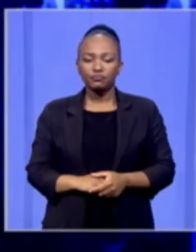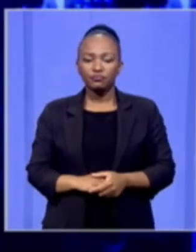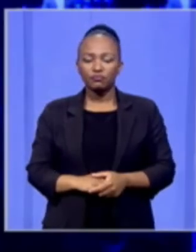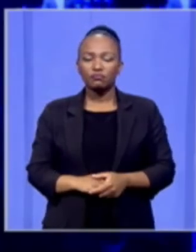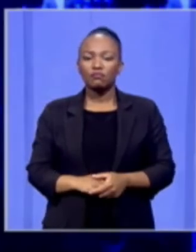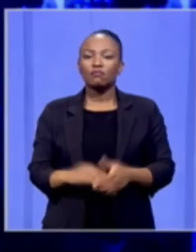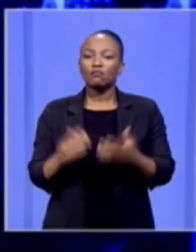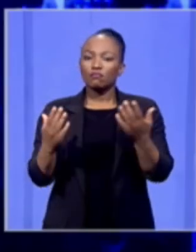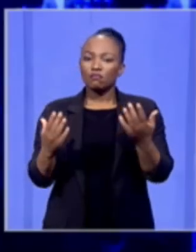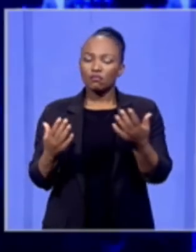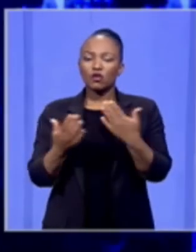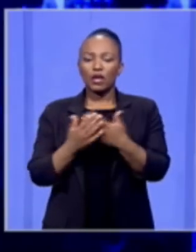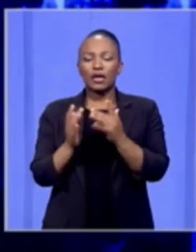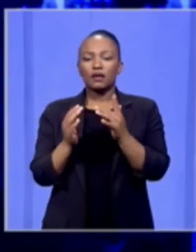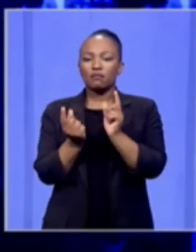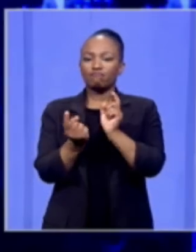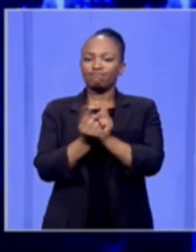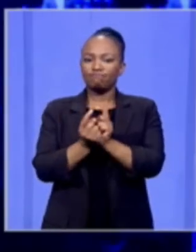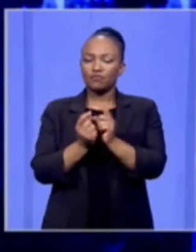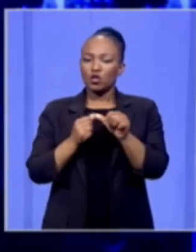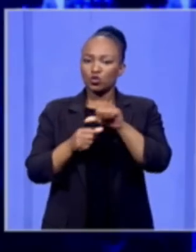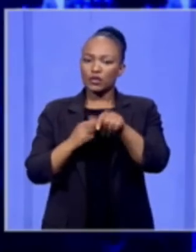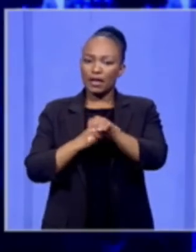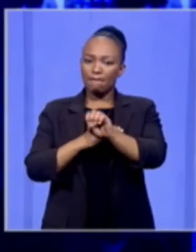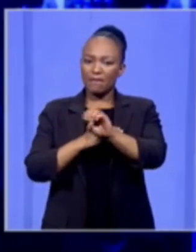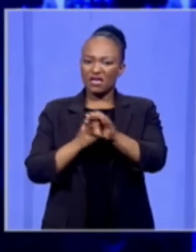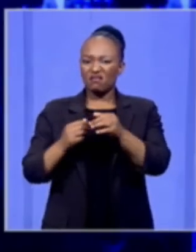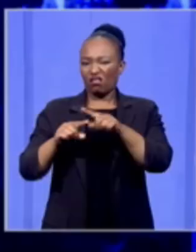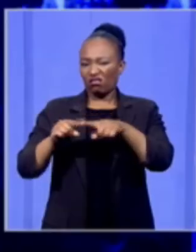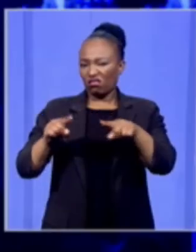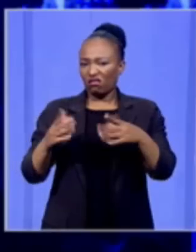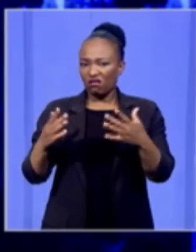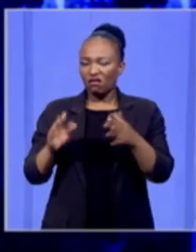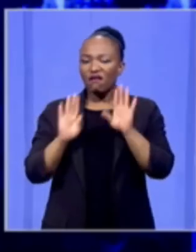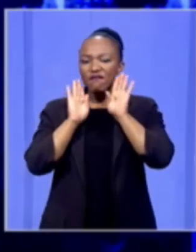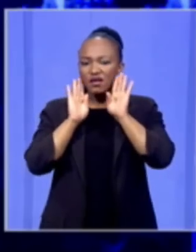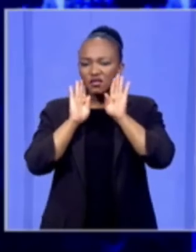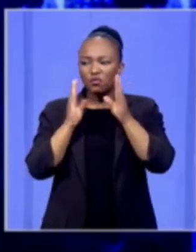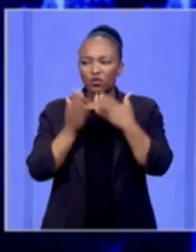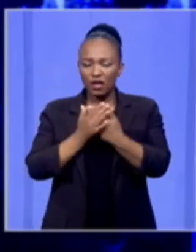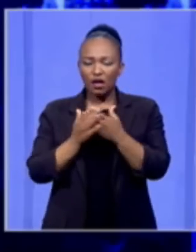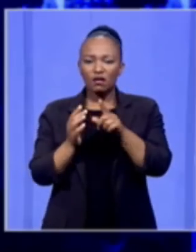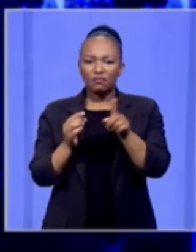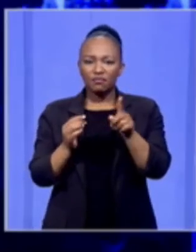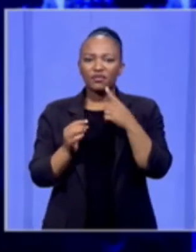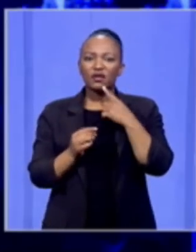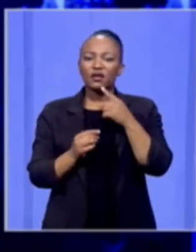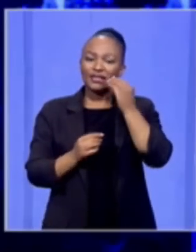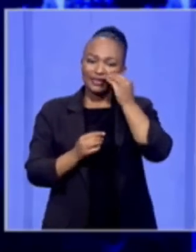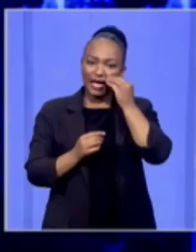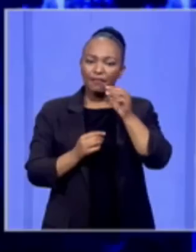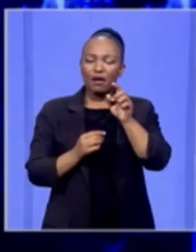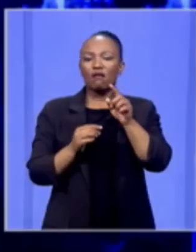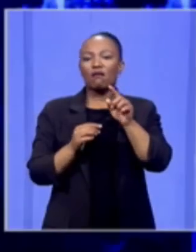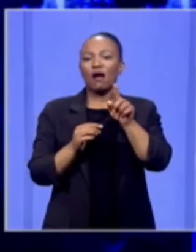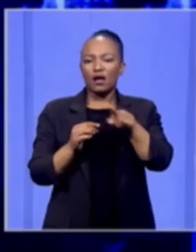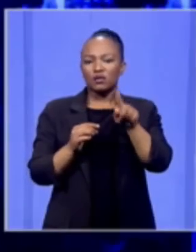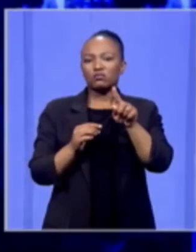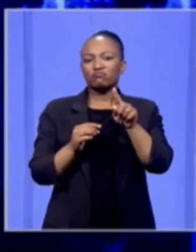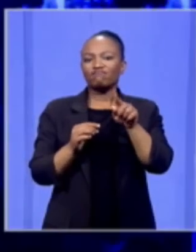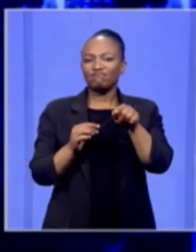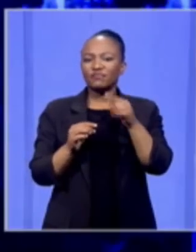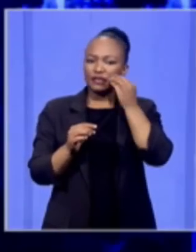Mmuyo ka ikopanya le rona ho social media ka hare ya fumaneha ho Facebook ka ditaba dikgang _X ke @ditaba_dikgang